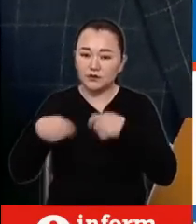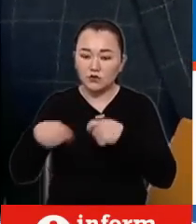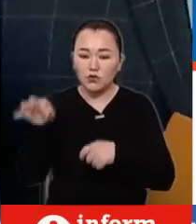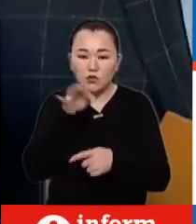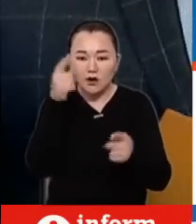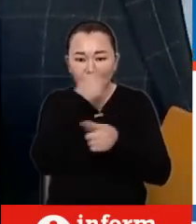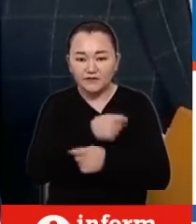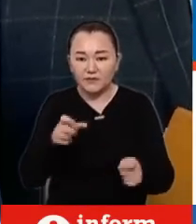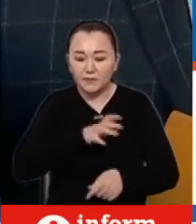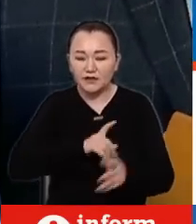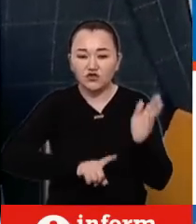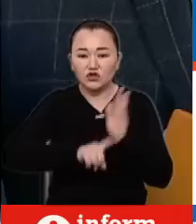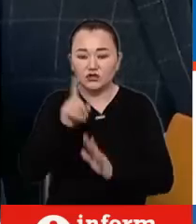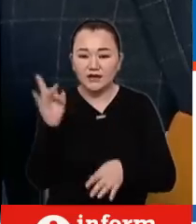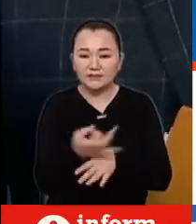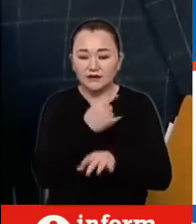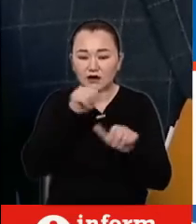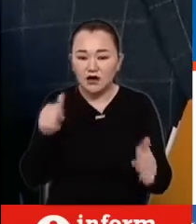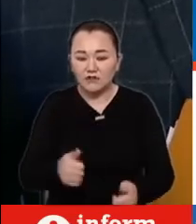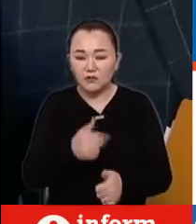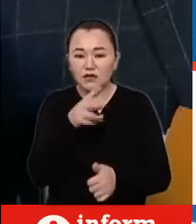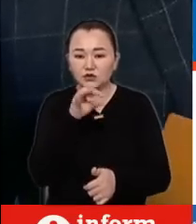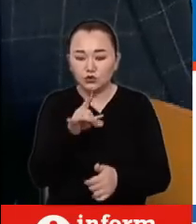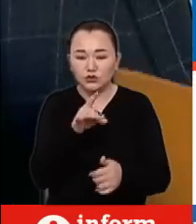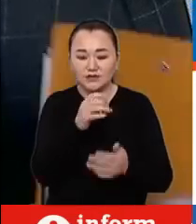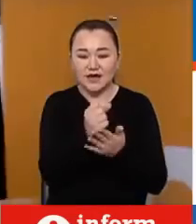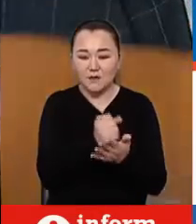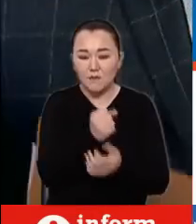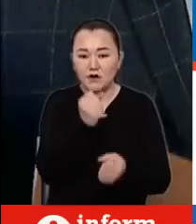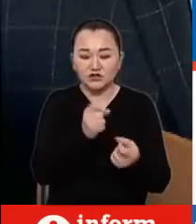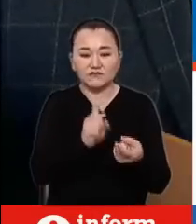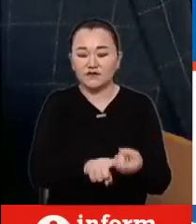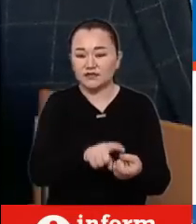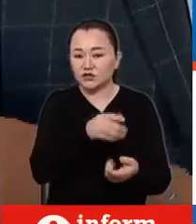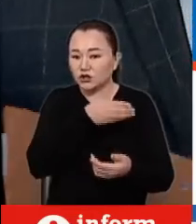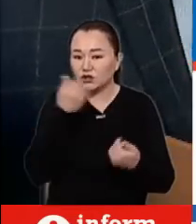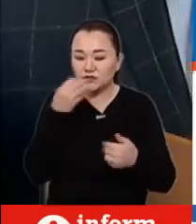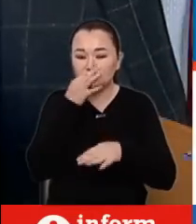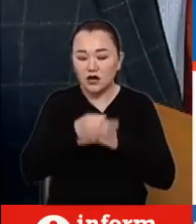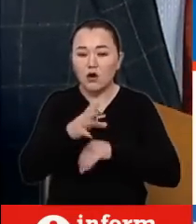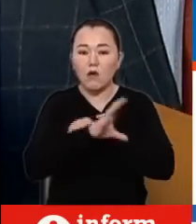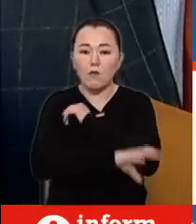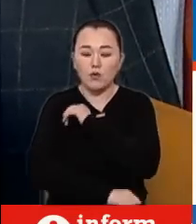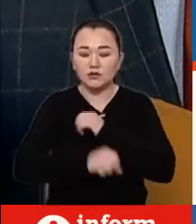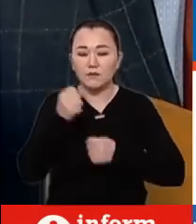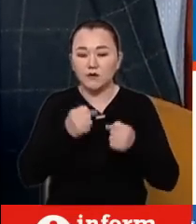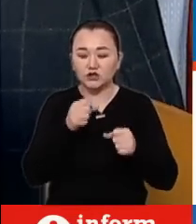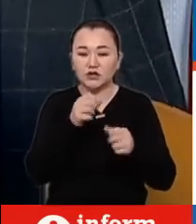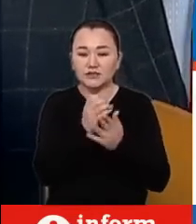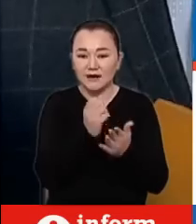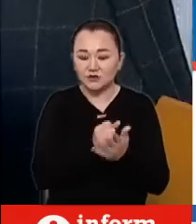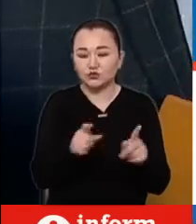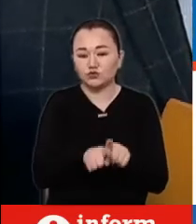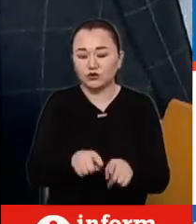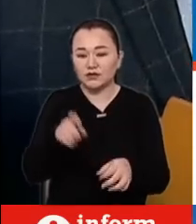мәлімдеген. Бастапқыда бір реттік заңдастырудың конструктор автомобильдерге қатысы жоқ екенін айтқан. Алайда кейін автоконструкторлардың